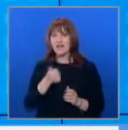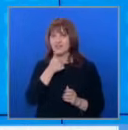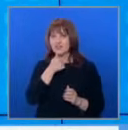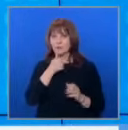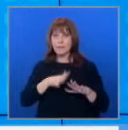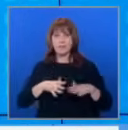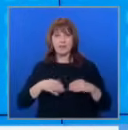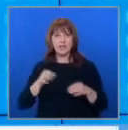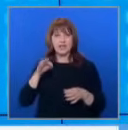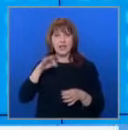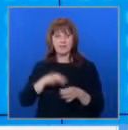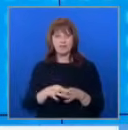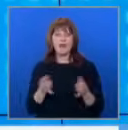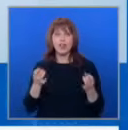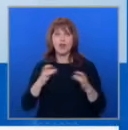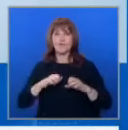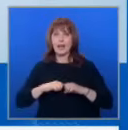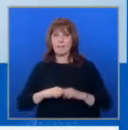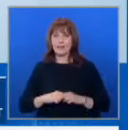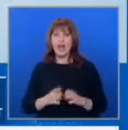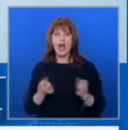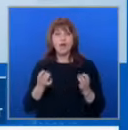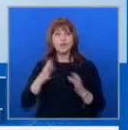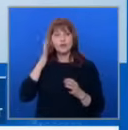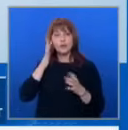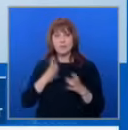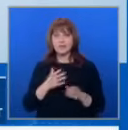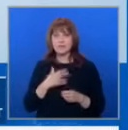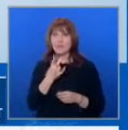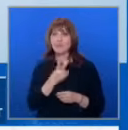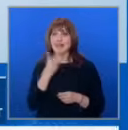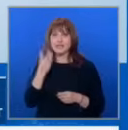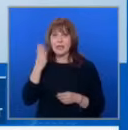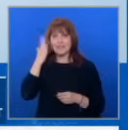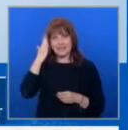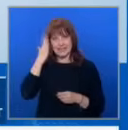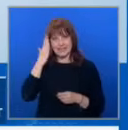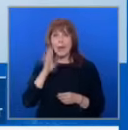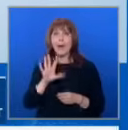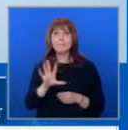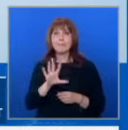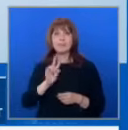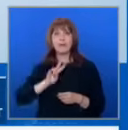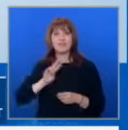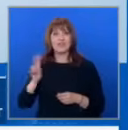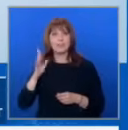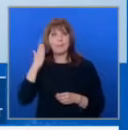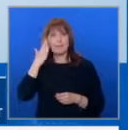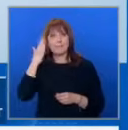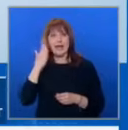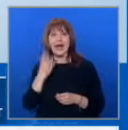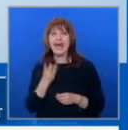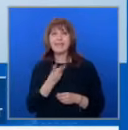събота парламентът ще гласува новия кабинет. В новото правителство ще има 23 министри, от тях 5 вице-премиери, 3 от